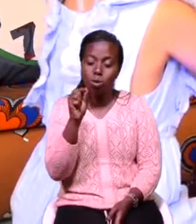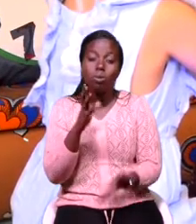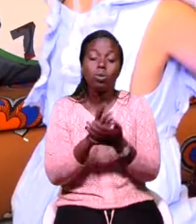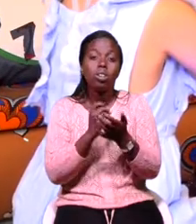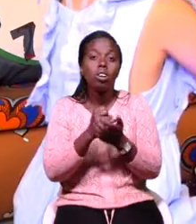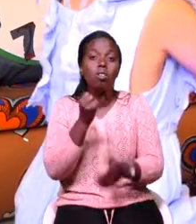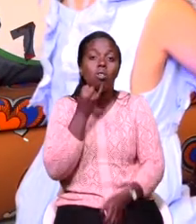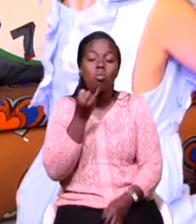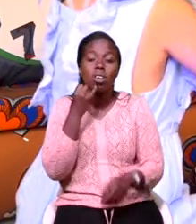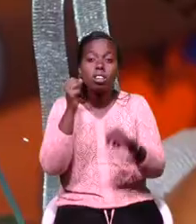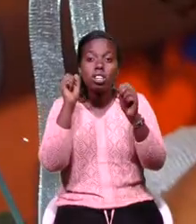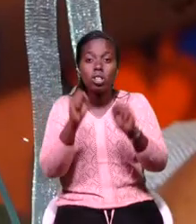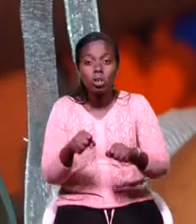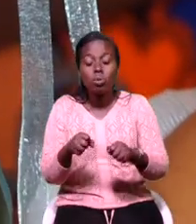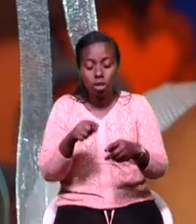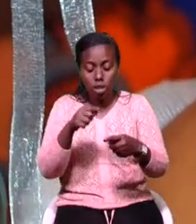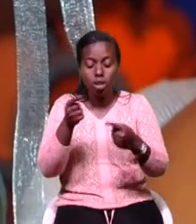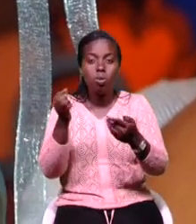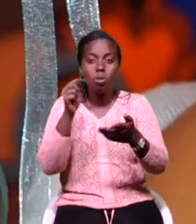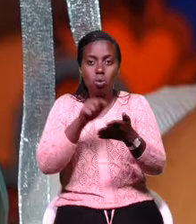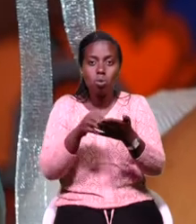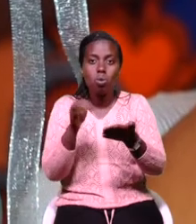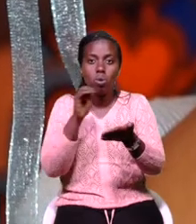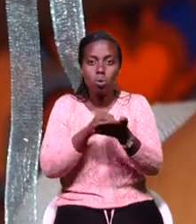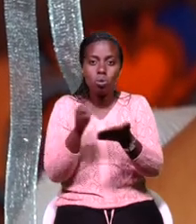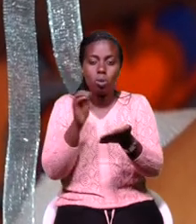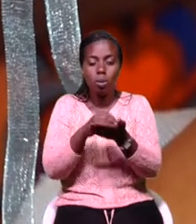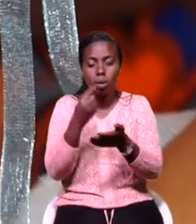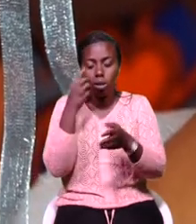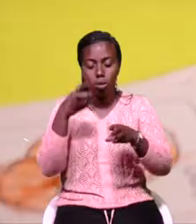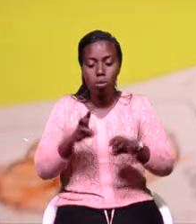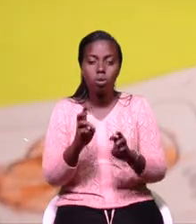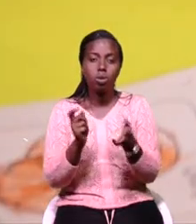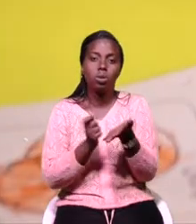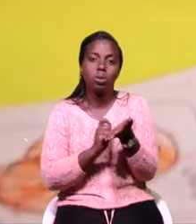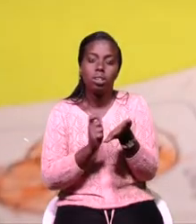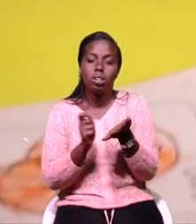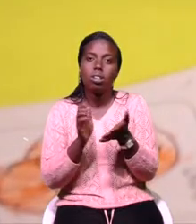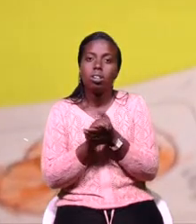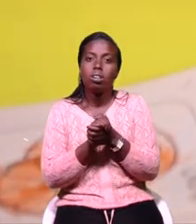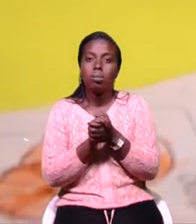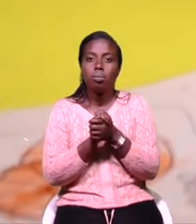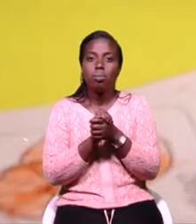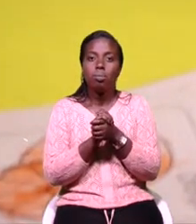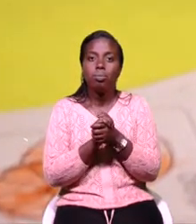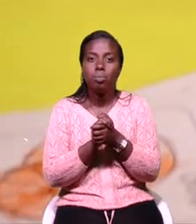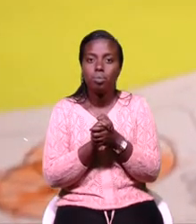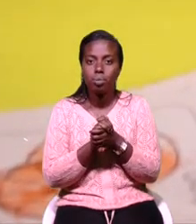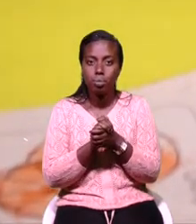aze kuyisubiramo neza arebe ukuntu bayandika.